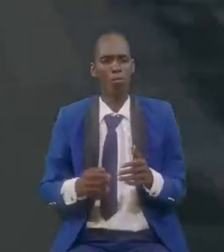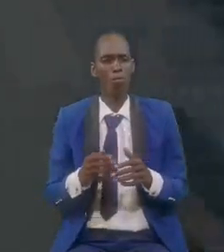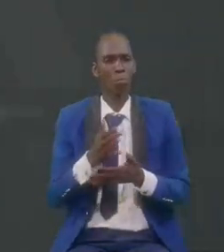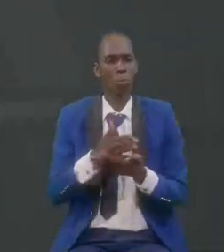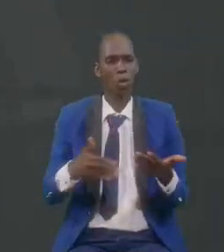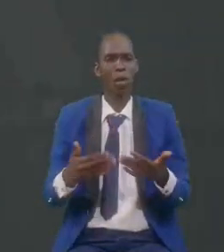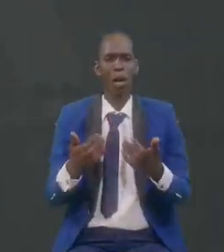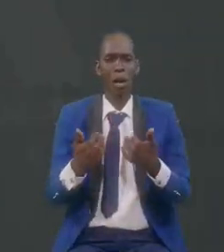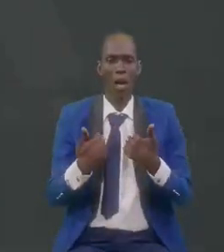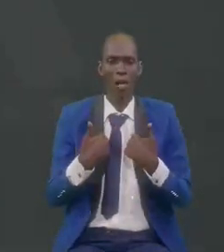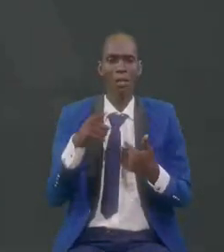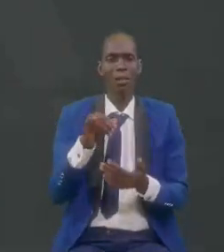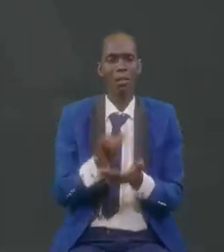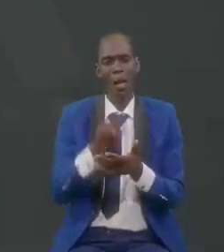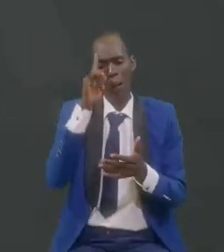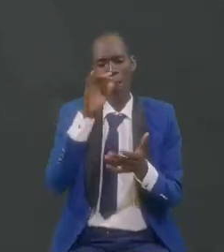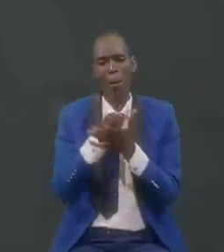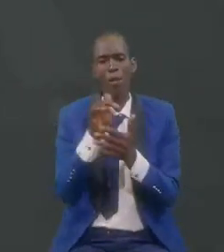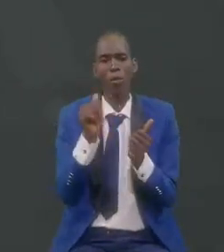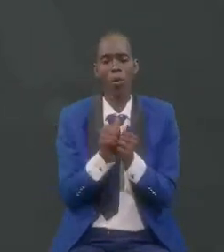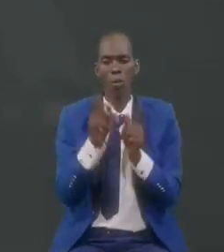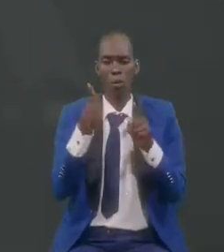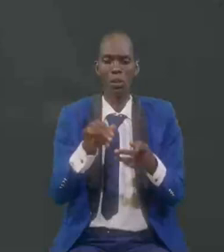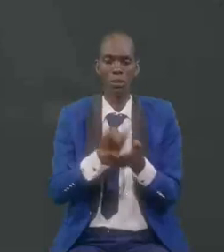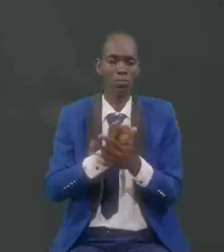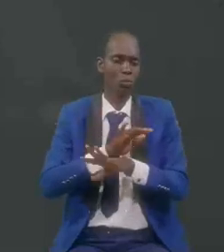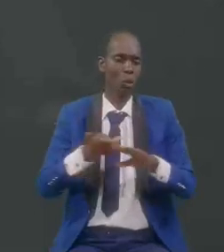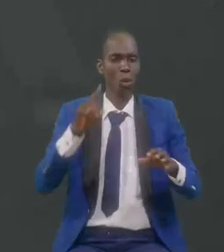fidèle avec l'infidèle?